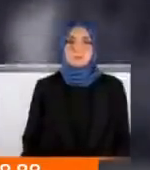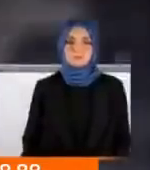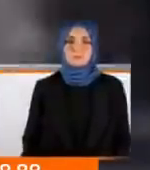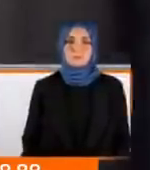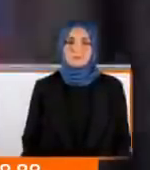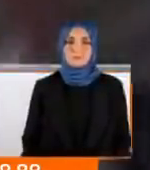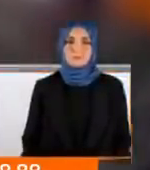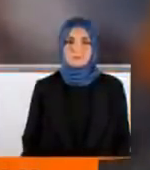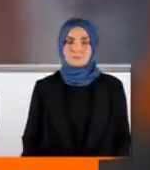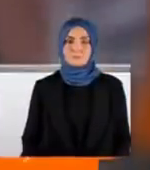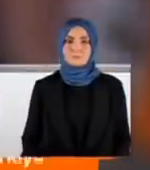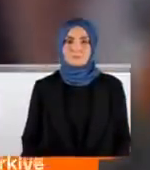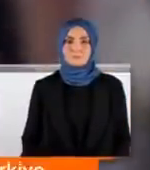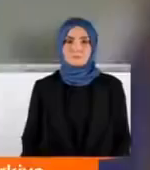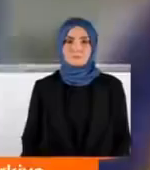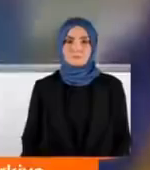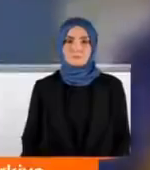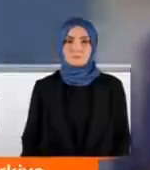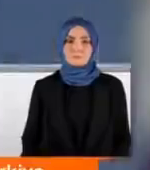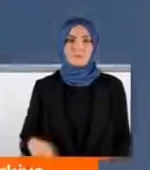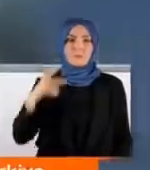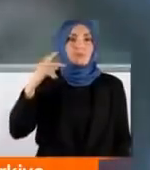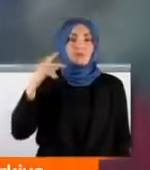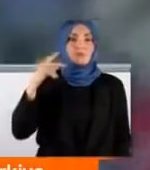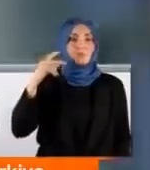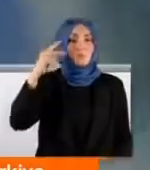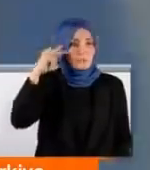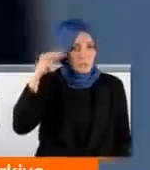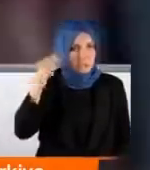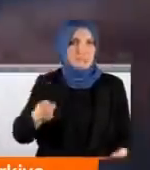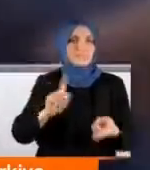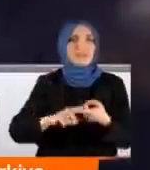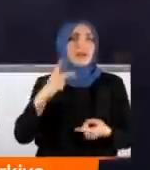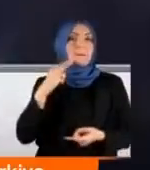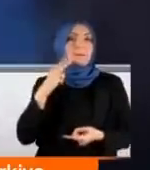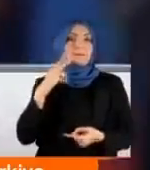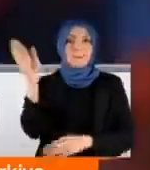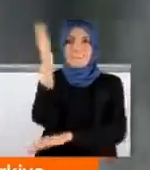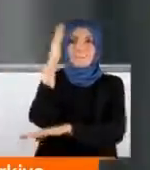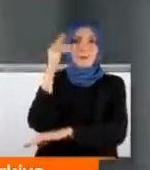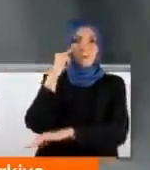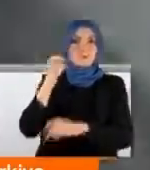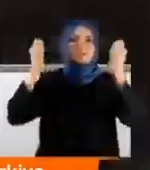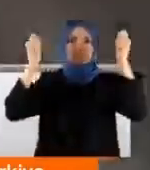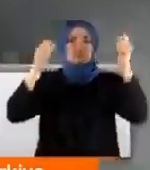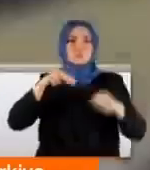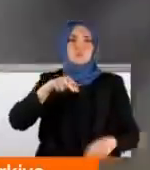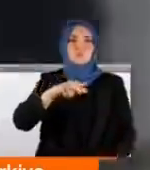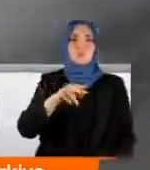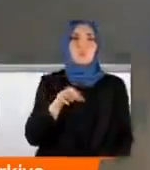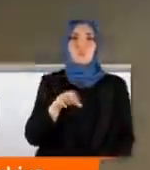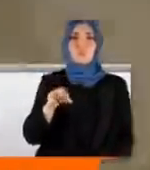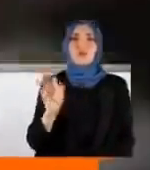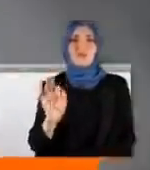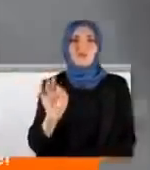are lying. You are lying. Yunanistan ve Ermenistan bayraklarıyla yürüyen provokatörler kendilerine tepki